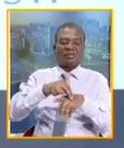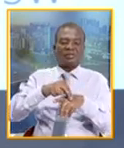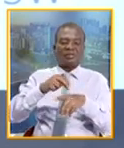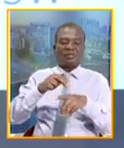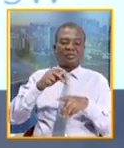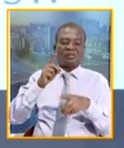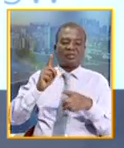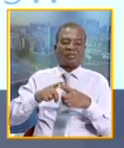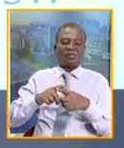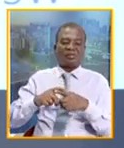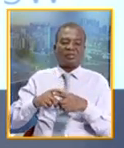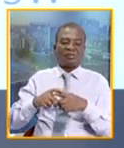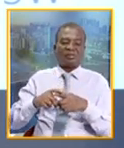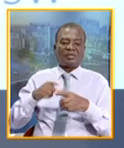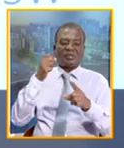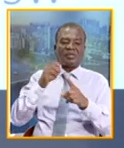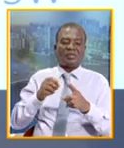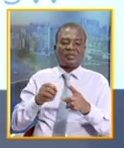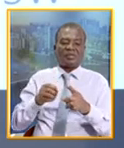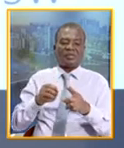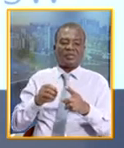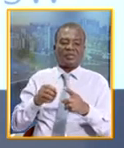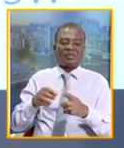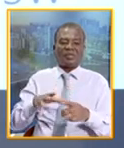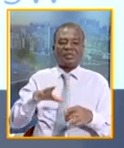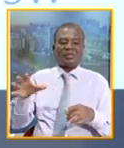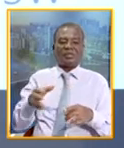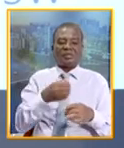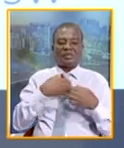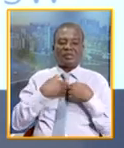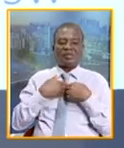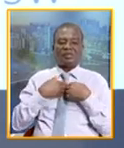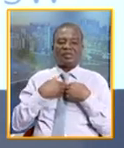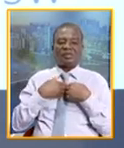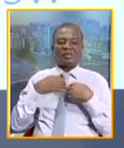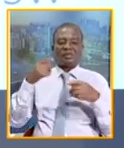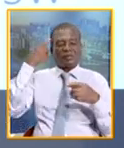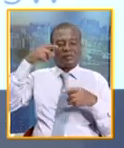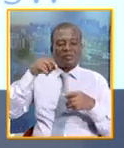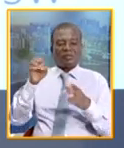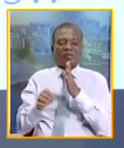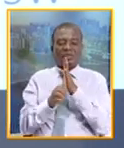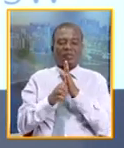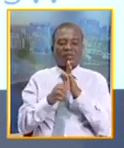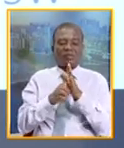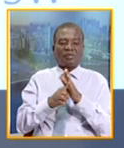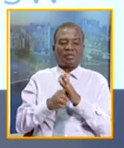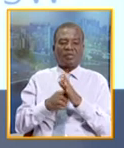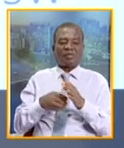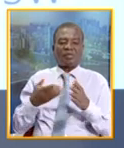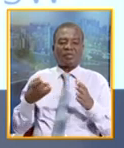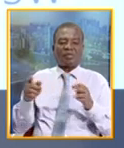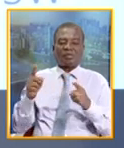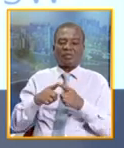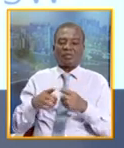affecter l'économie. Et ensuite, attirer les investissements nécessaires pour que l'économie puisse être prête